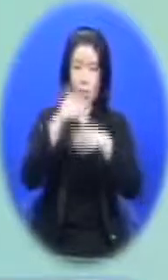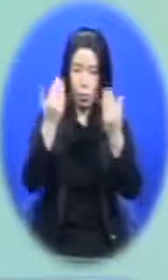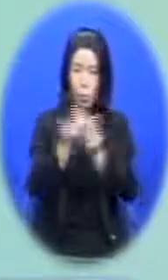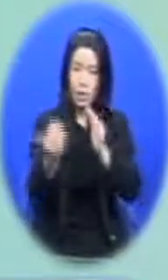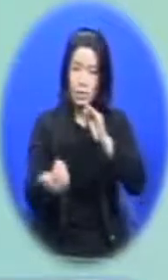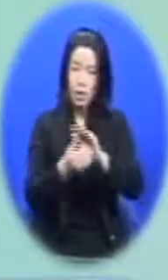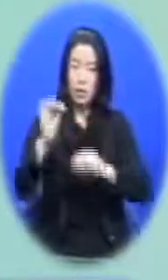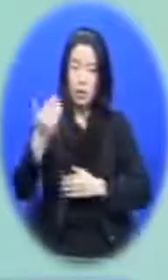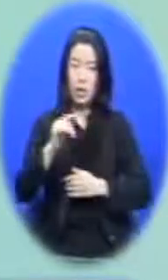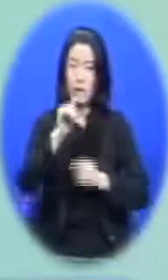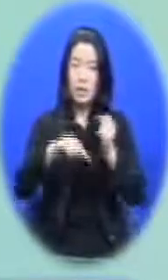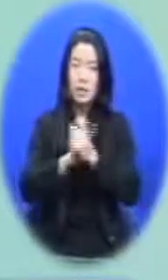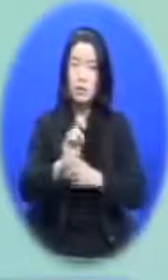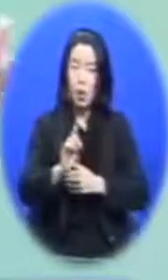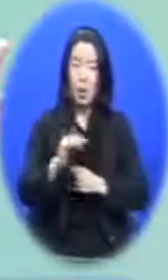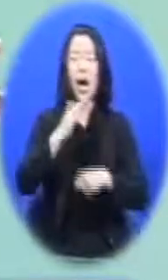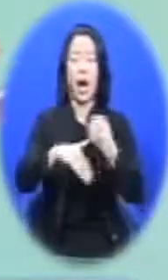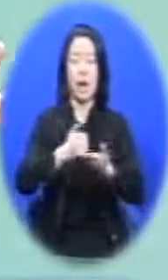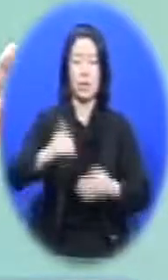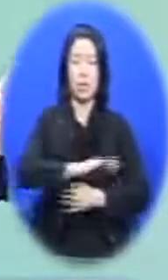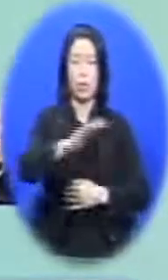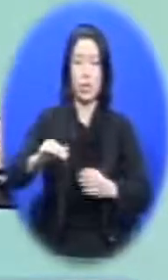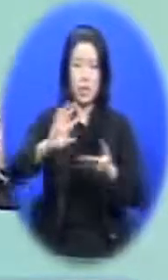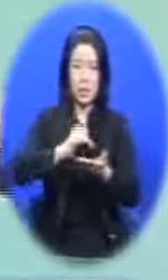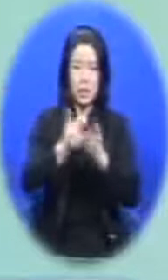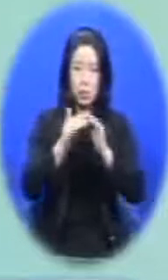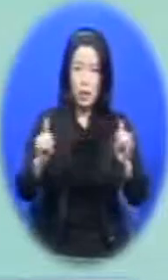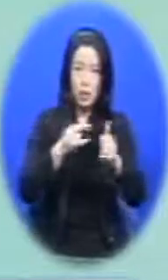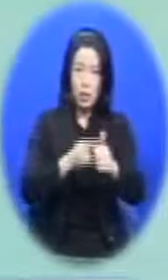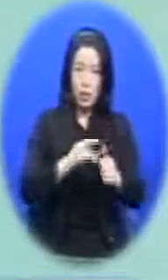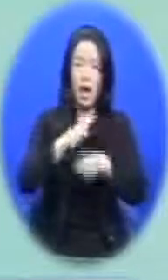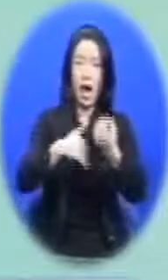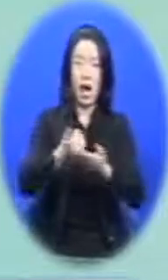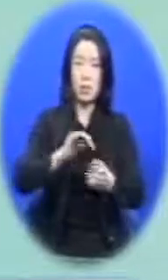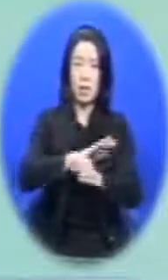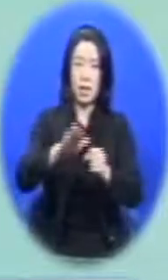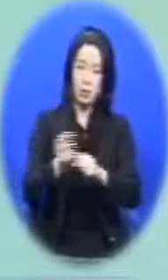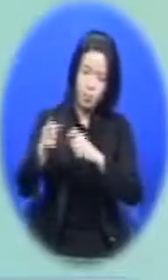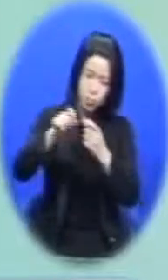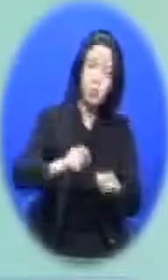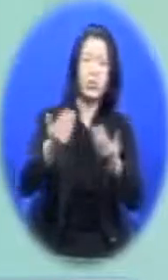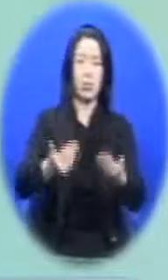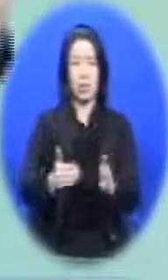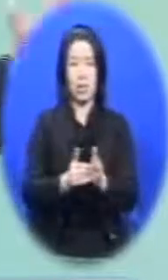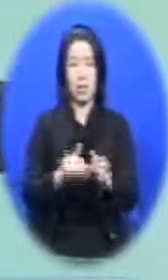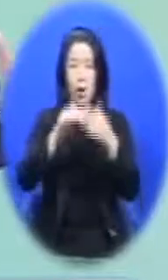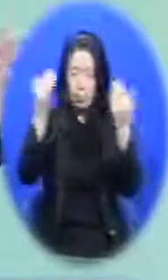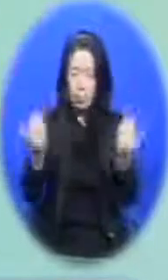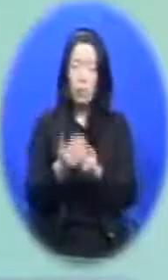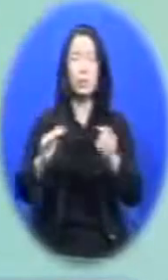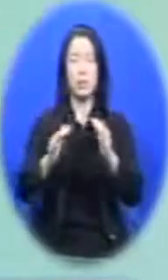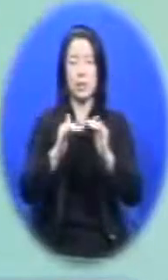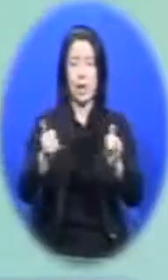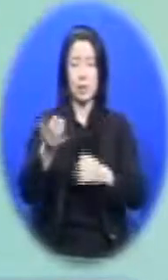말은 하나님이 우리 그리스도인들에게 하나님의 사랑을 부어주셨습니다. 모든